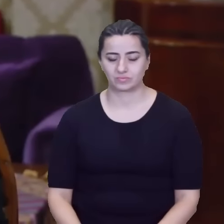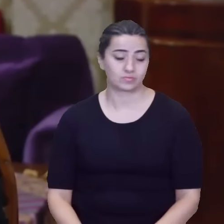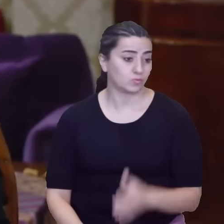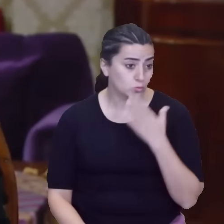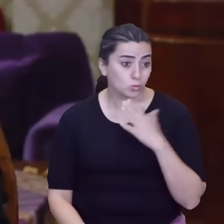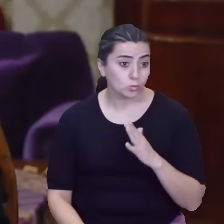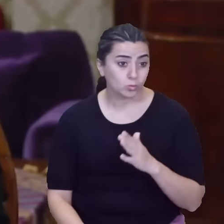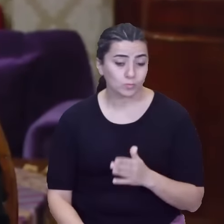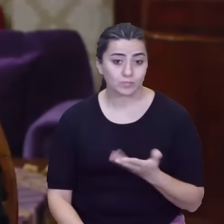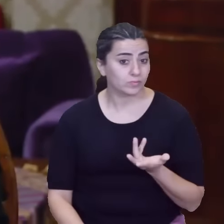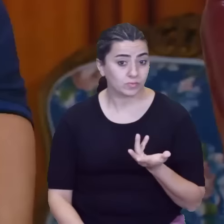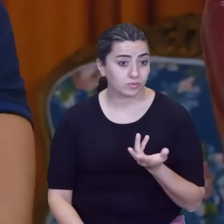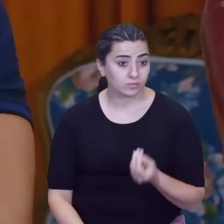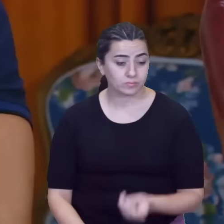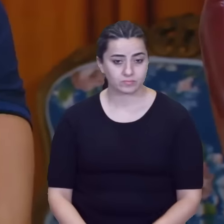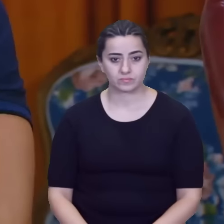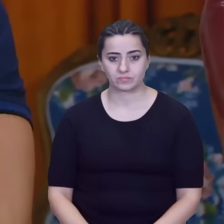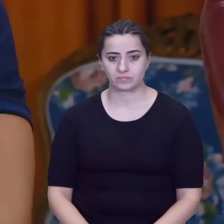Evet yok. Ne var?